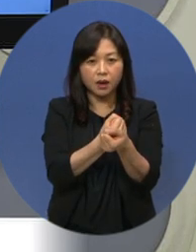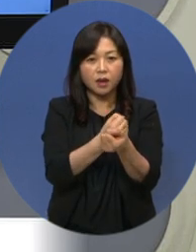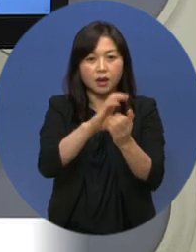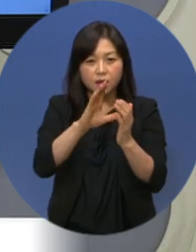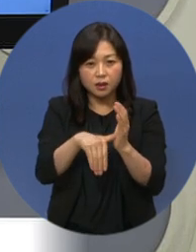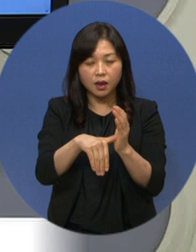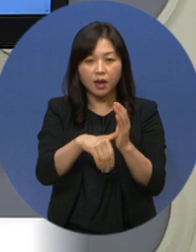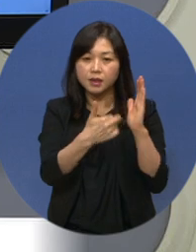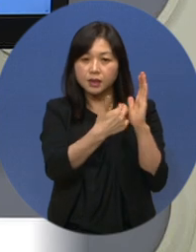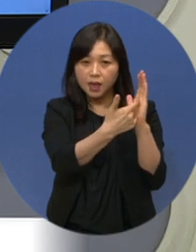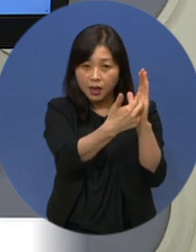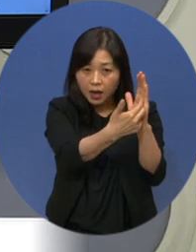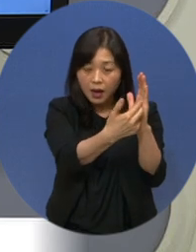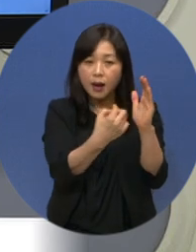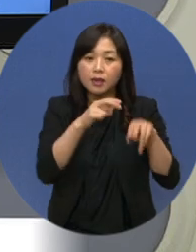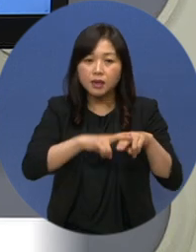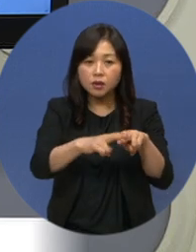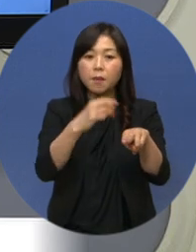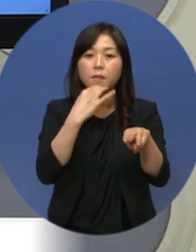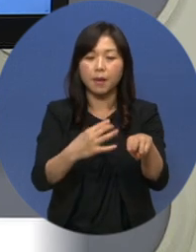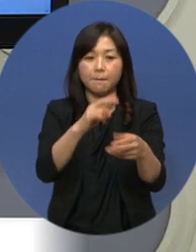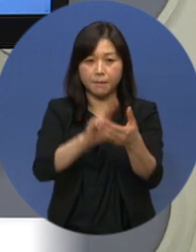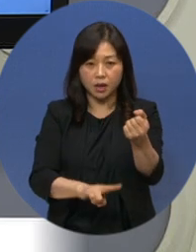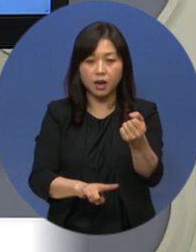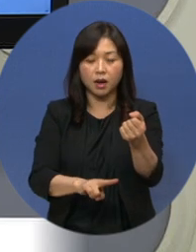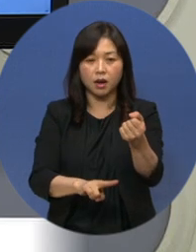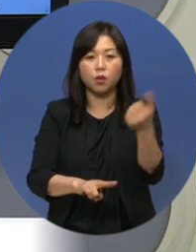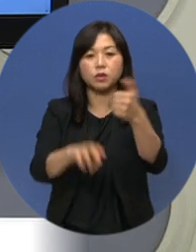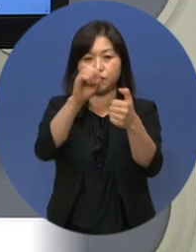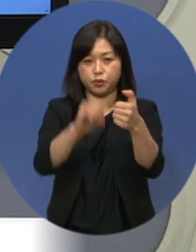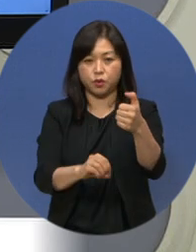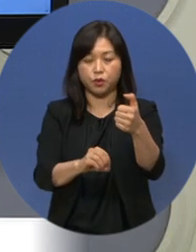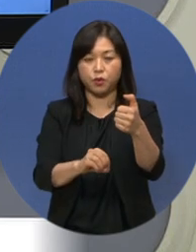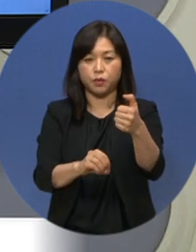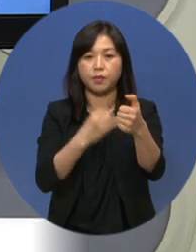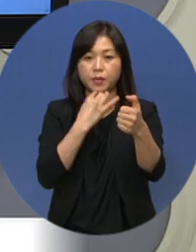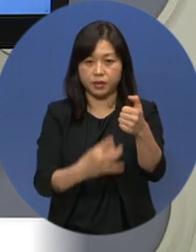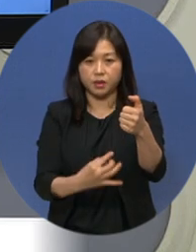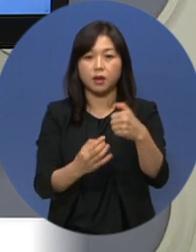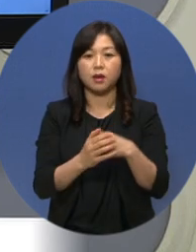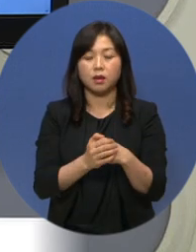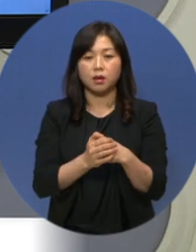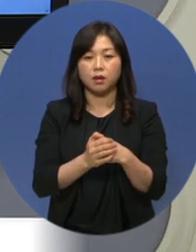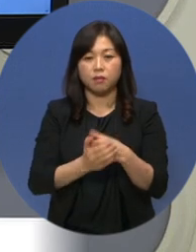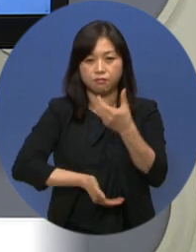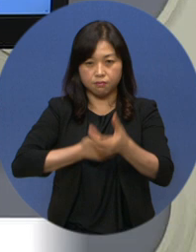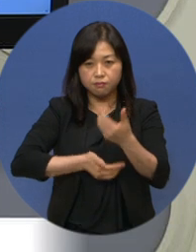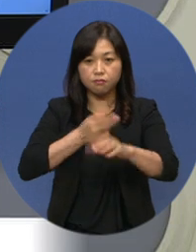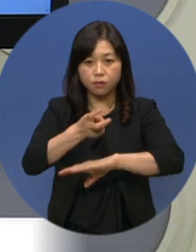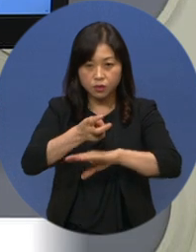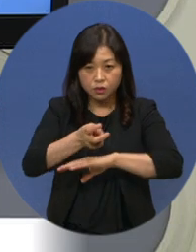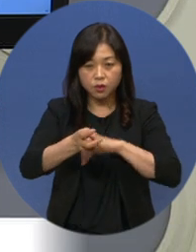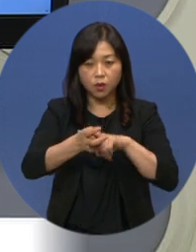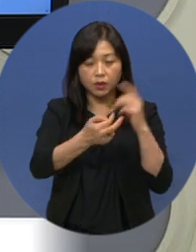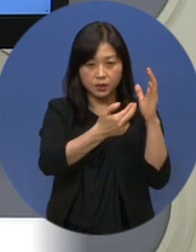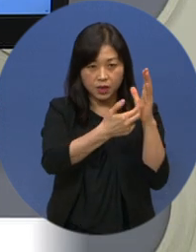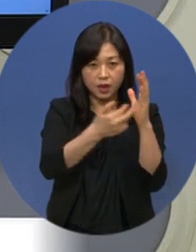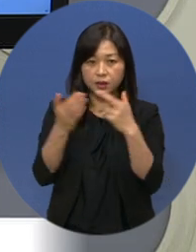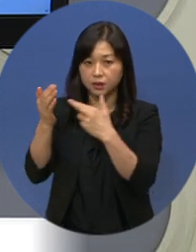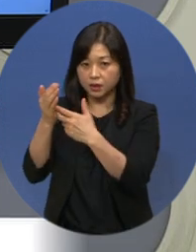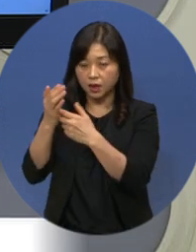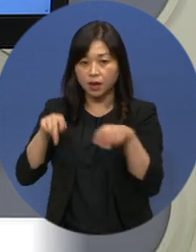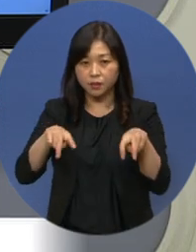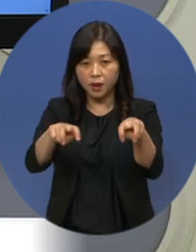판매하는 등 전체 판매 비율을 50% 로 제안하고 고속 시외버스 도 창가 좌석을 우선 예매를